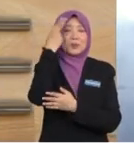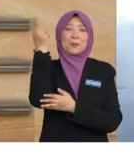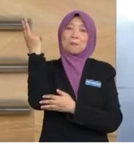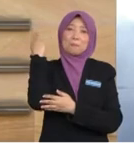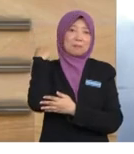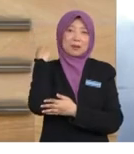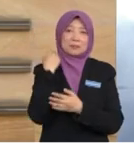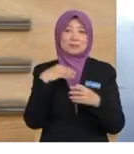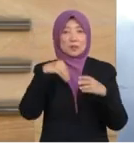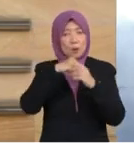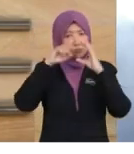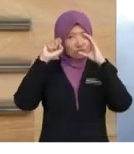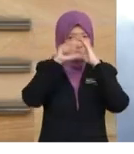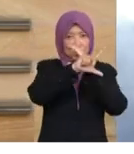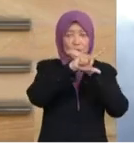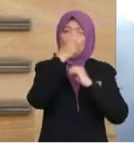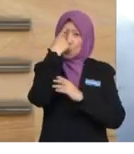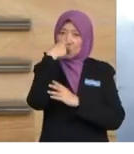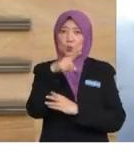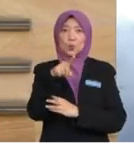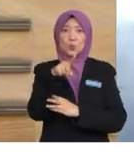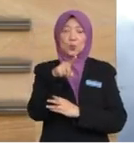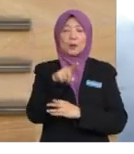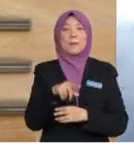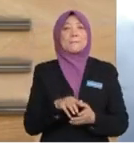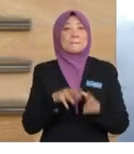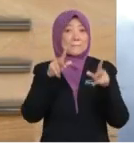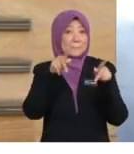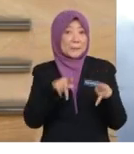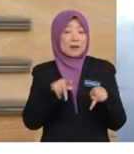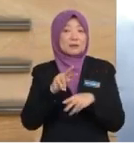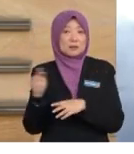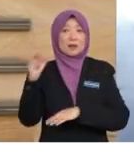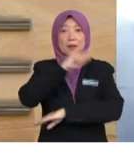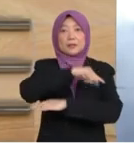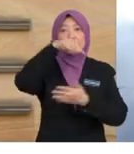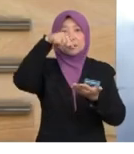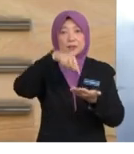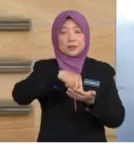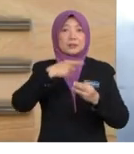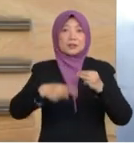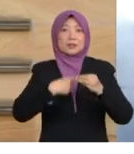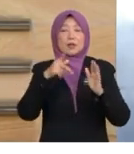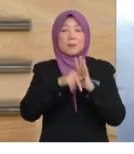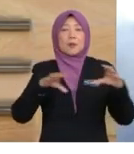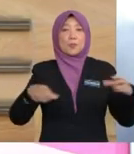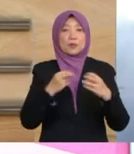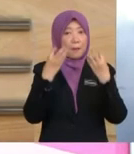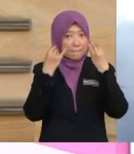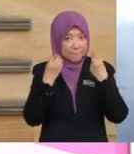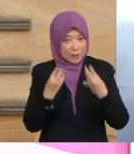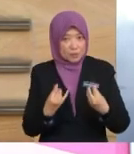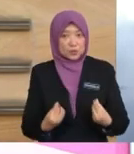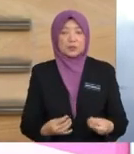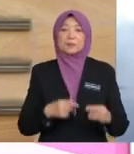belaka dalam penerokaan untuk mata pelajaran pada hari ini berkenaan dengan pembuatan pastry